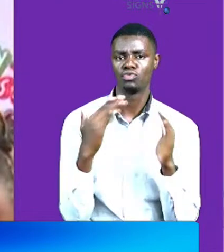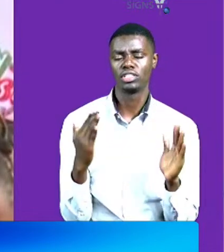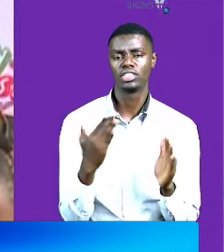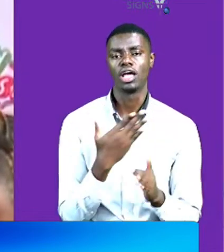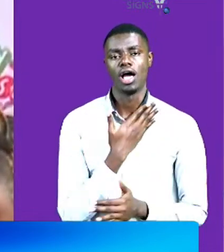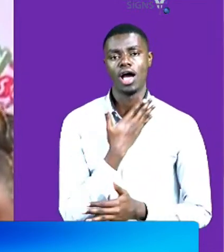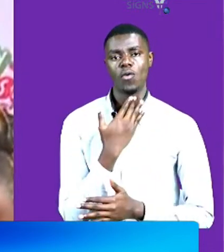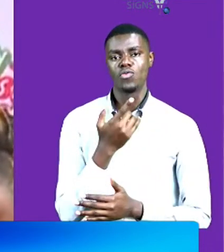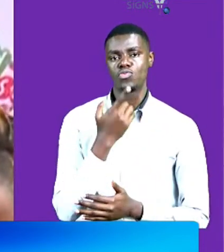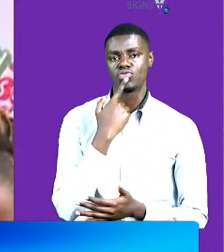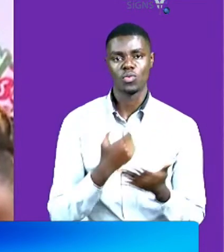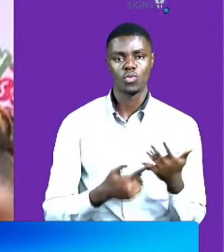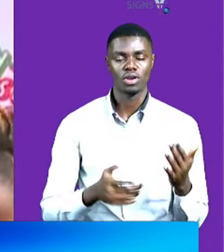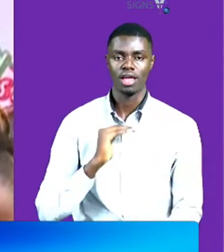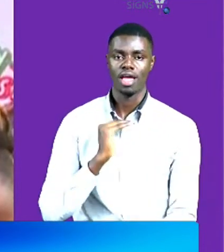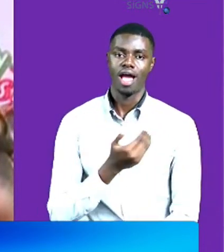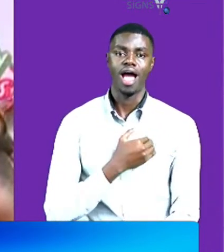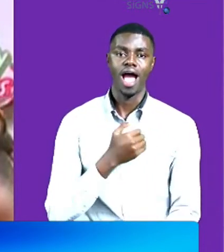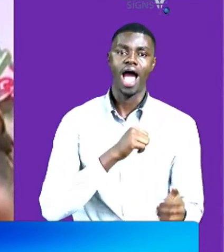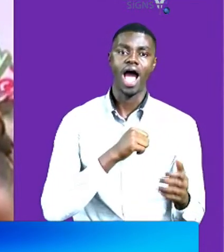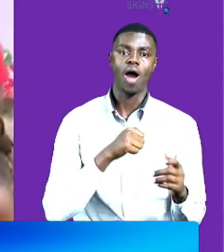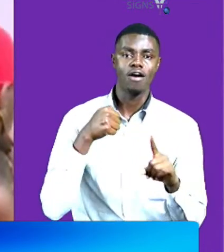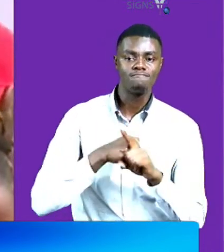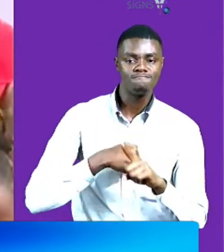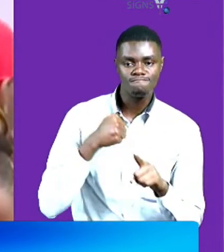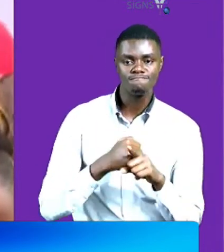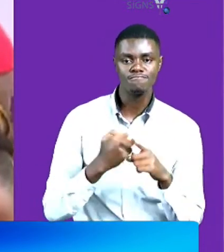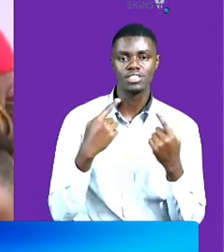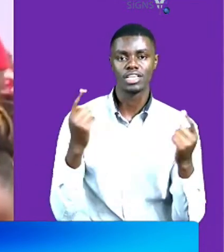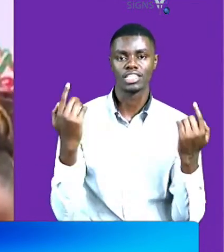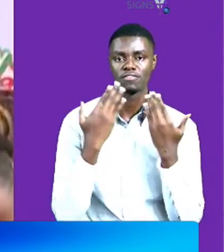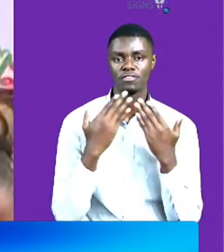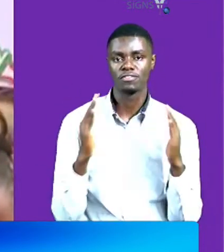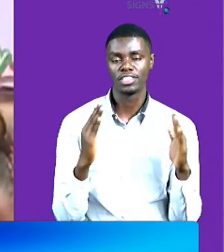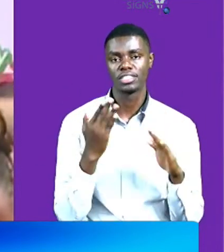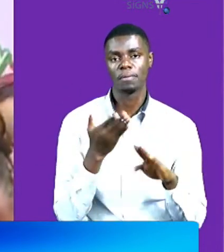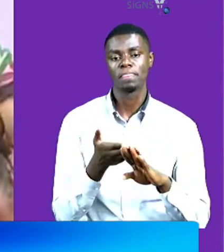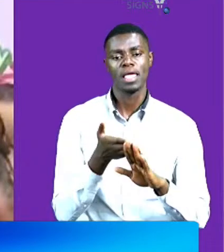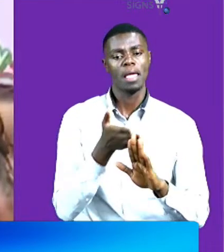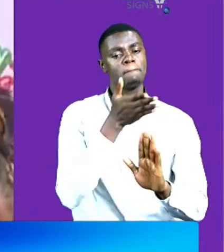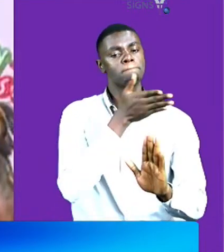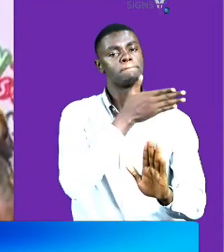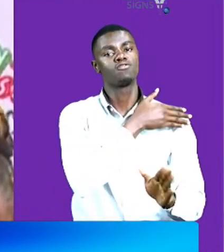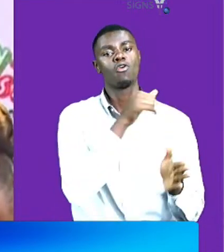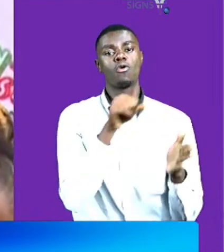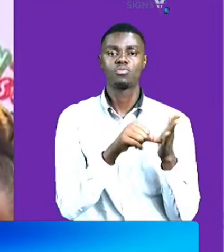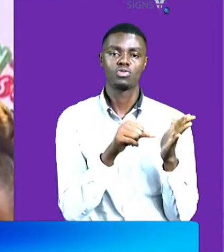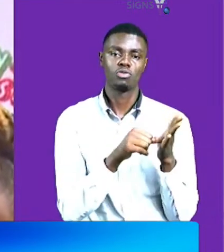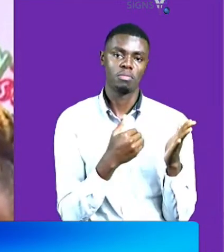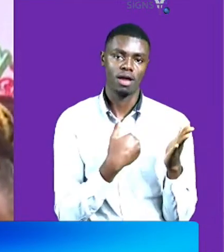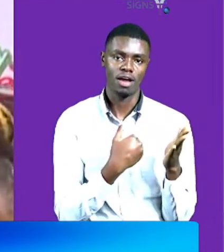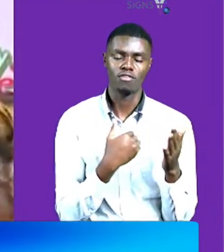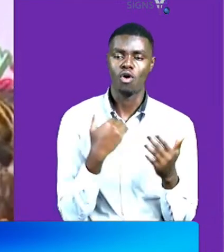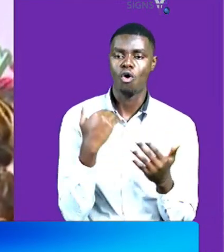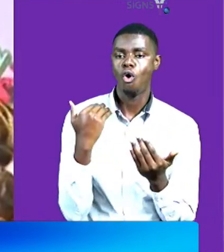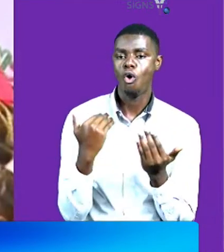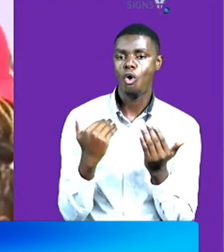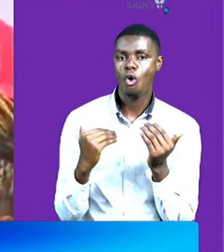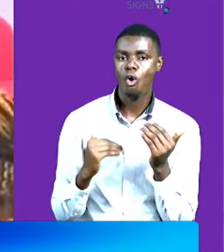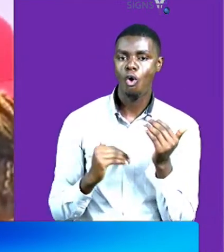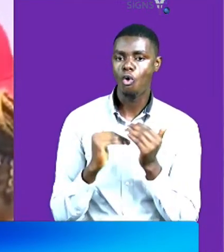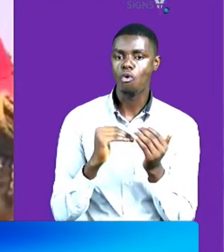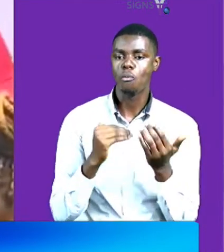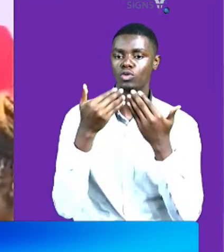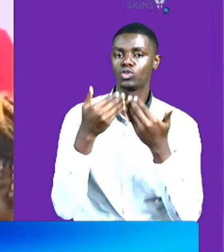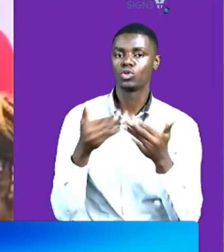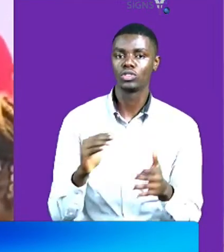to say that our fight has been successful. Before hapo tulikuwa na shida. We were almost losing an entire